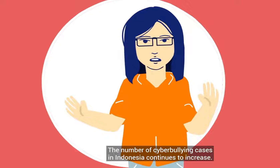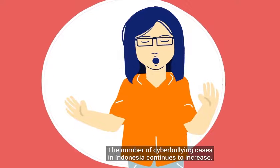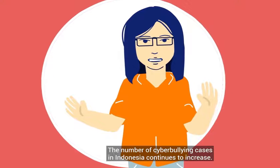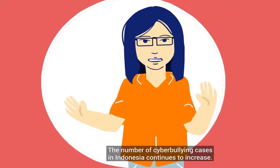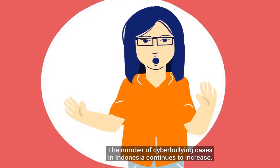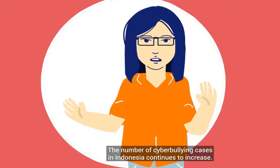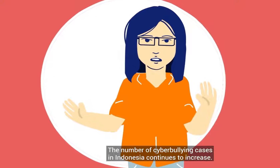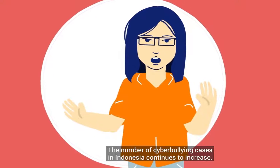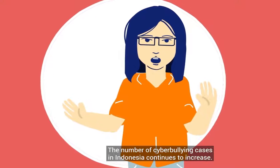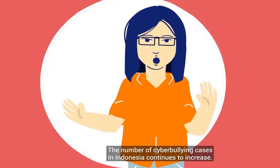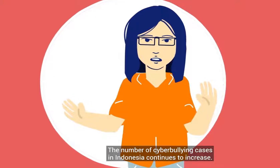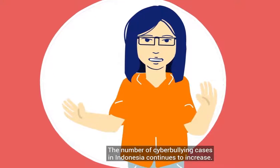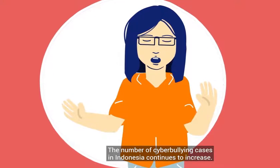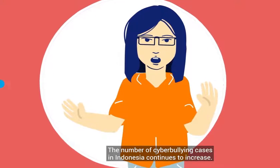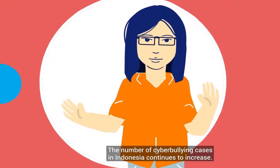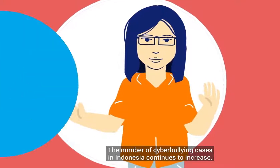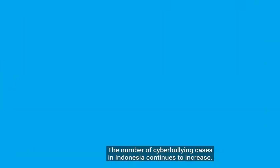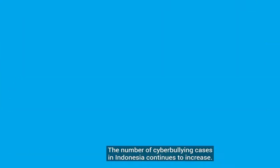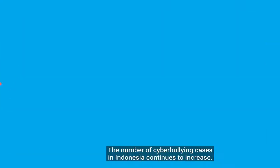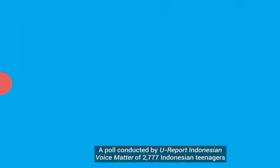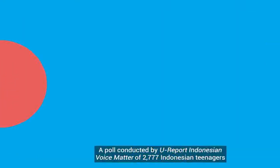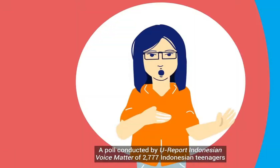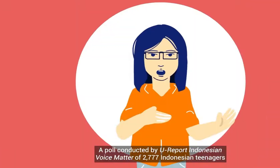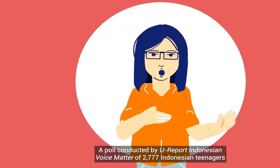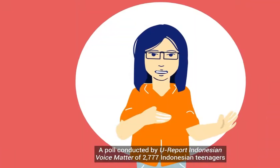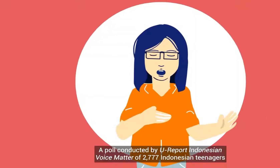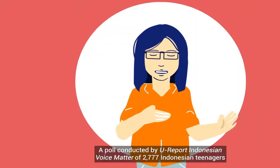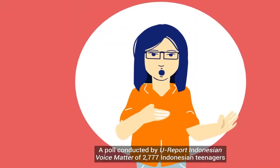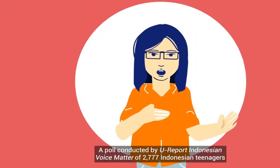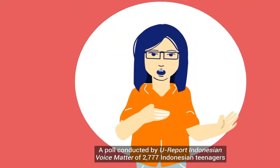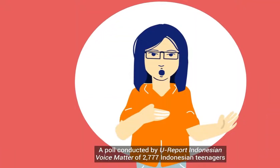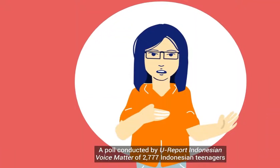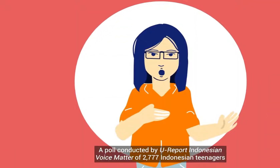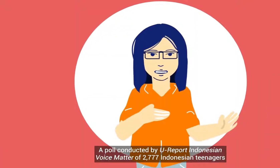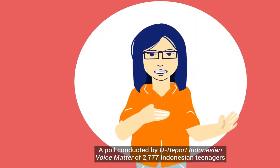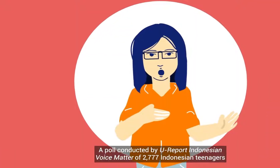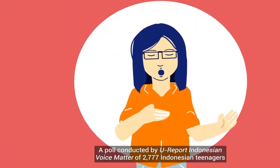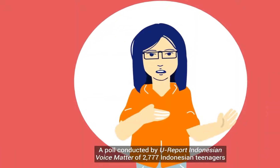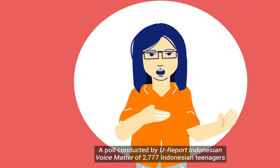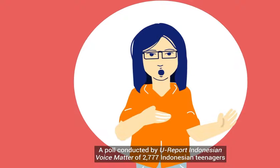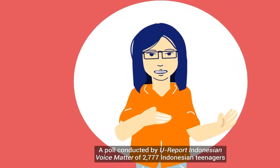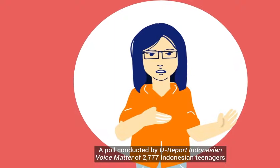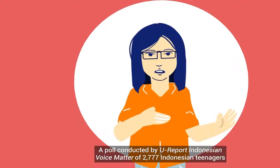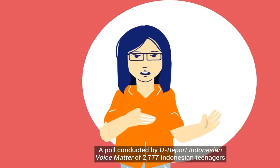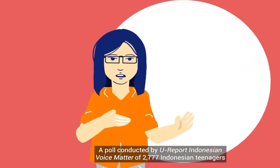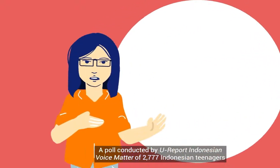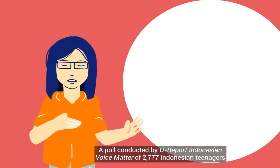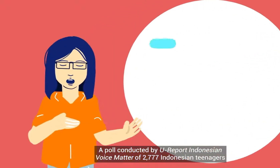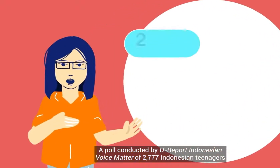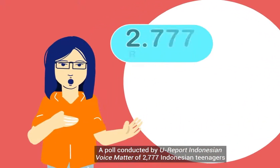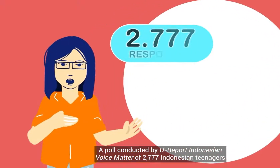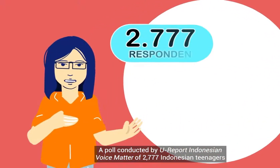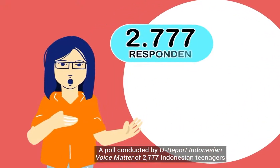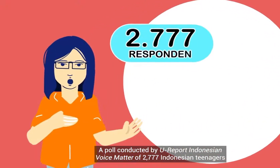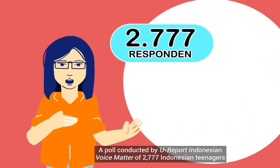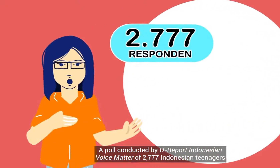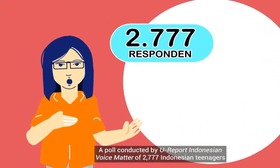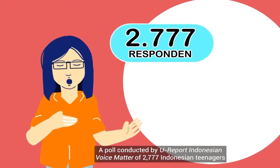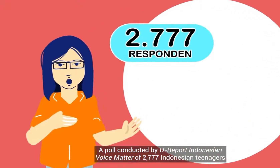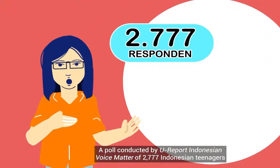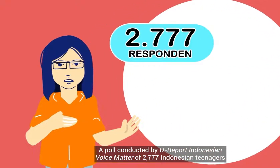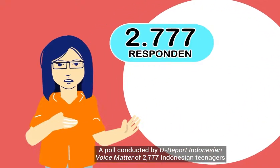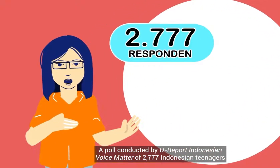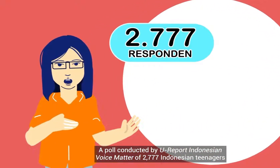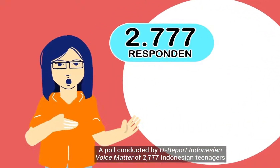kasus cyberbullying di Indonesia terus meningkat. Sebuah polling yang dilakukan oleh You Report Indonesia Voice Matter terhadap